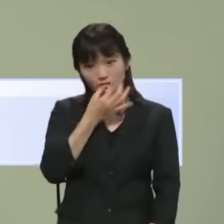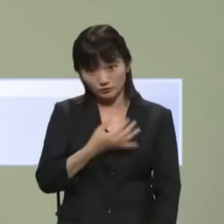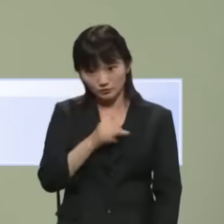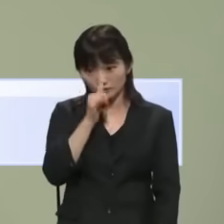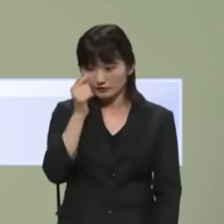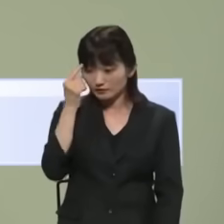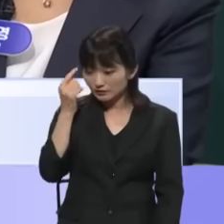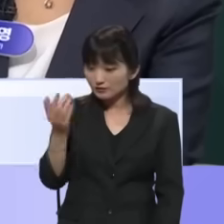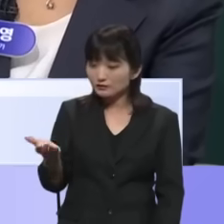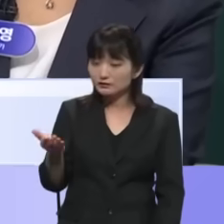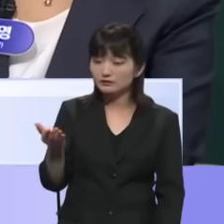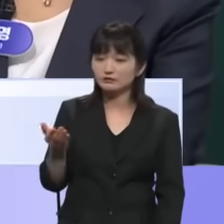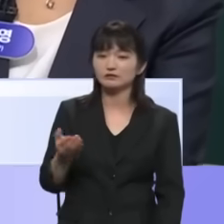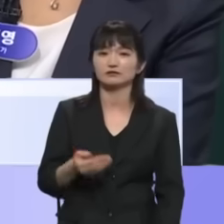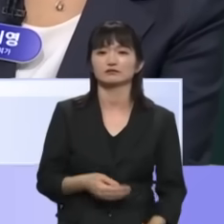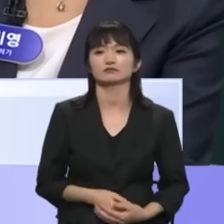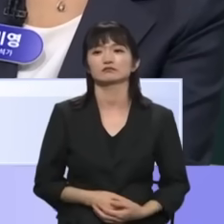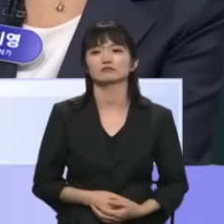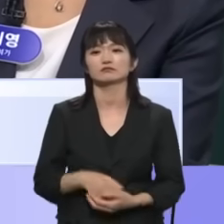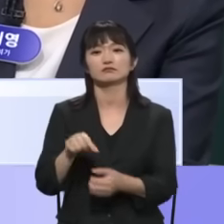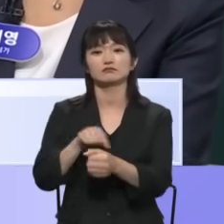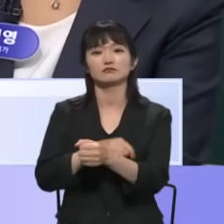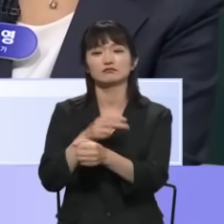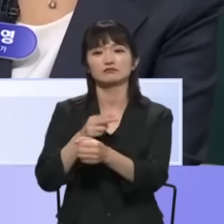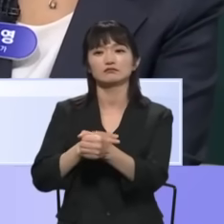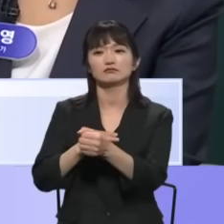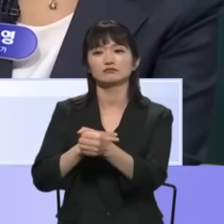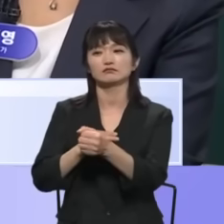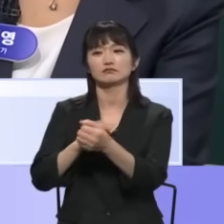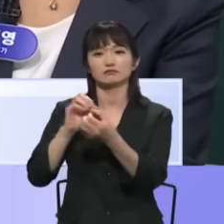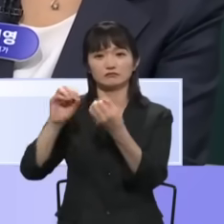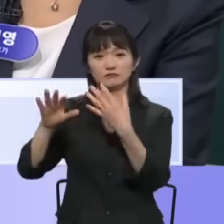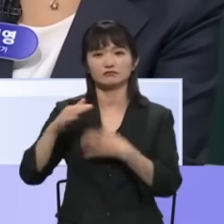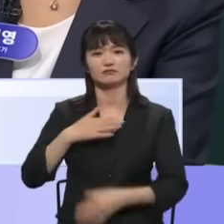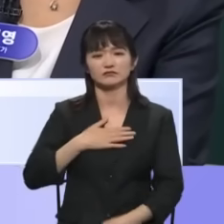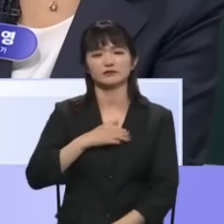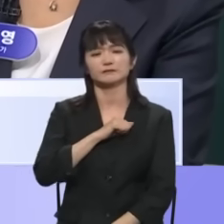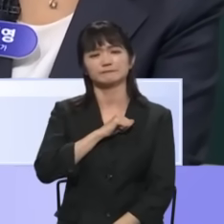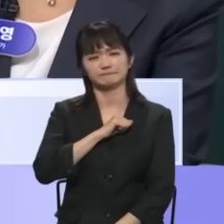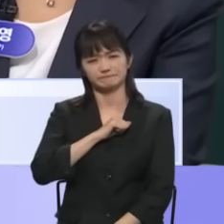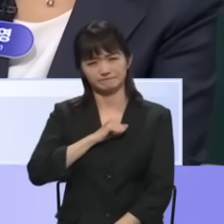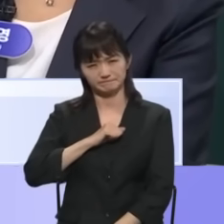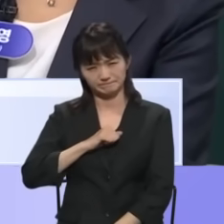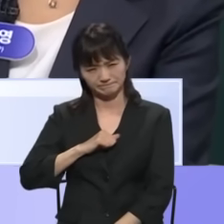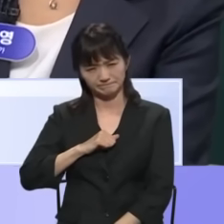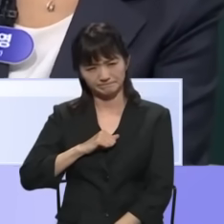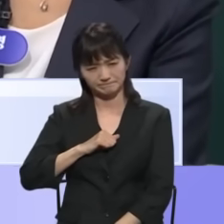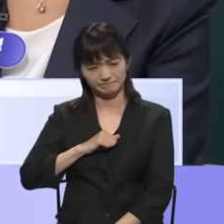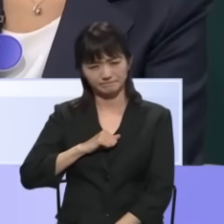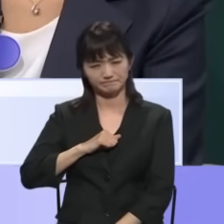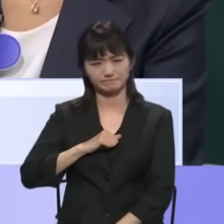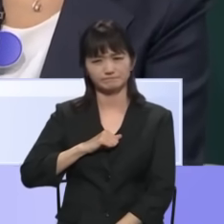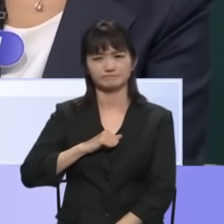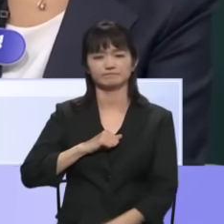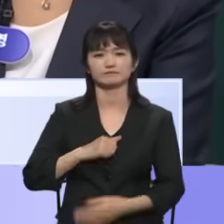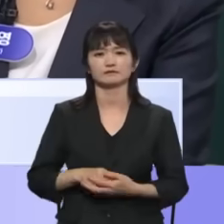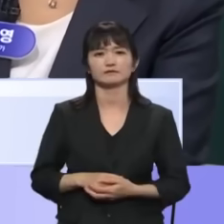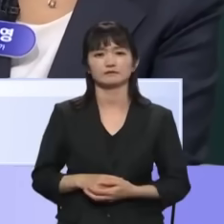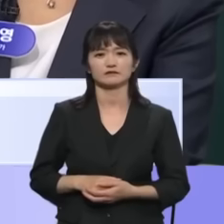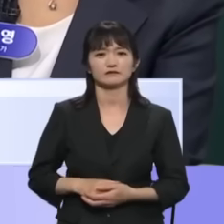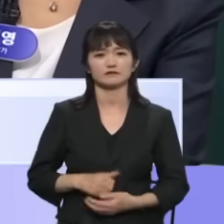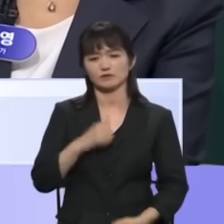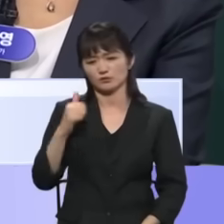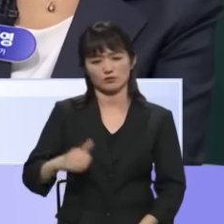있느냐라고 말을 했고 그러니까 특수교사 선생님이 제가 더 참아야 되는데 좀 평정심을 잃었다라고